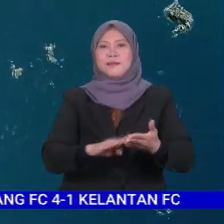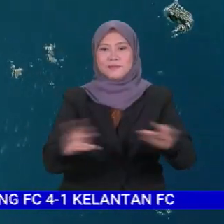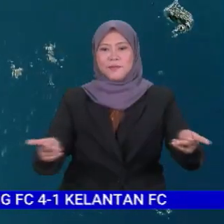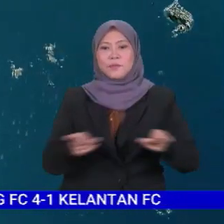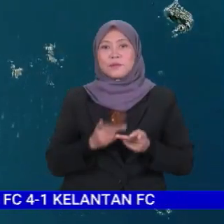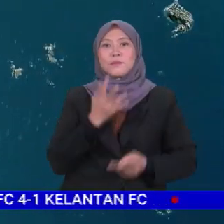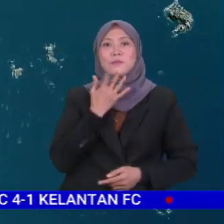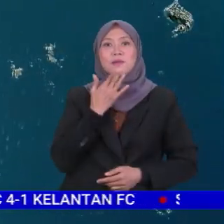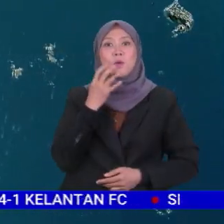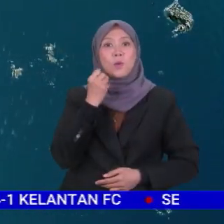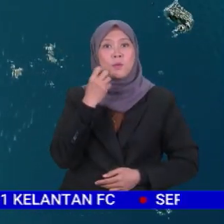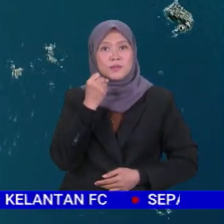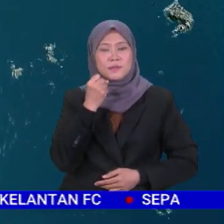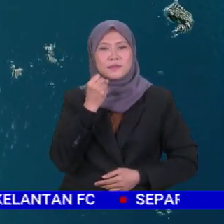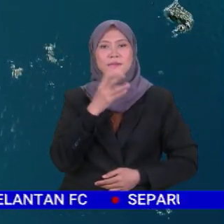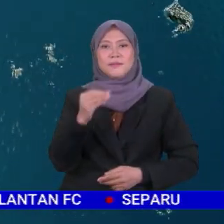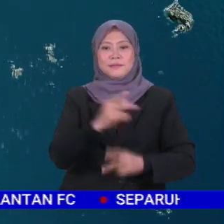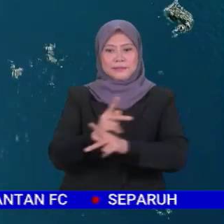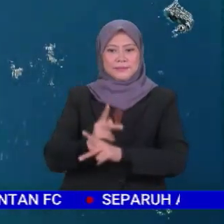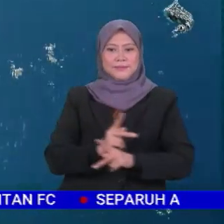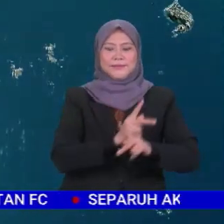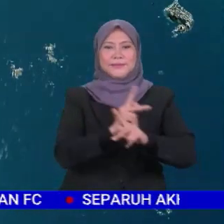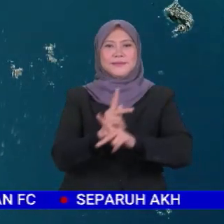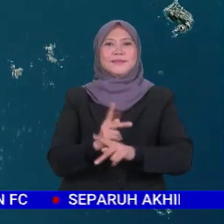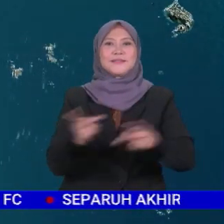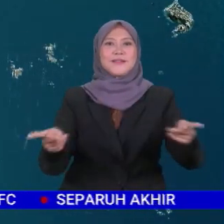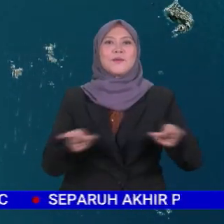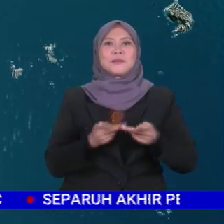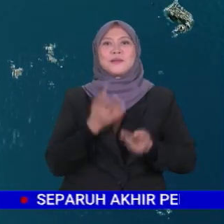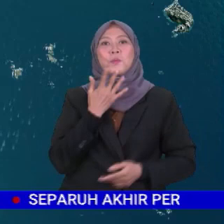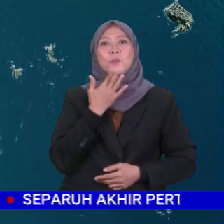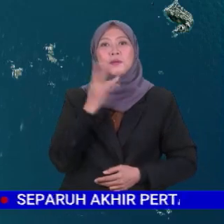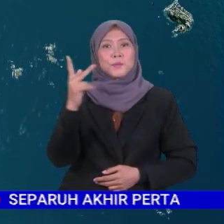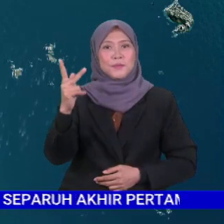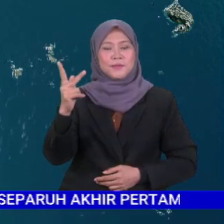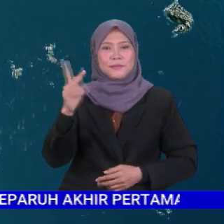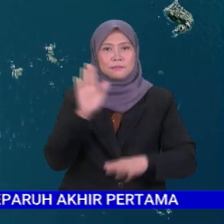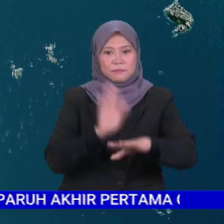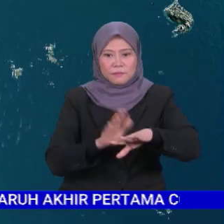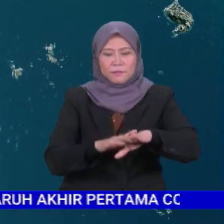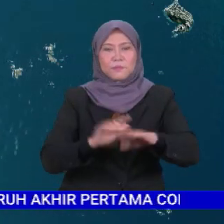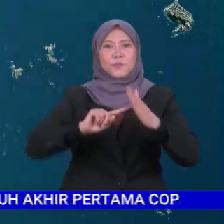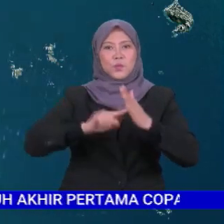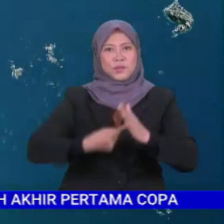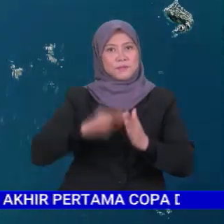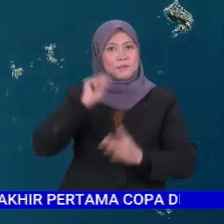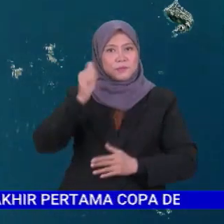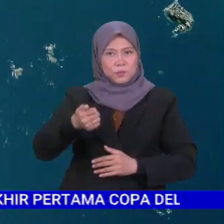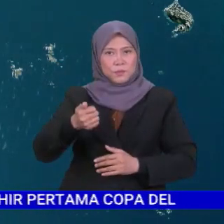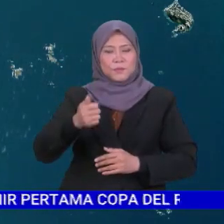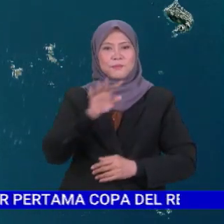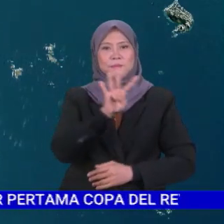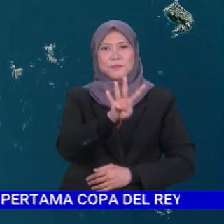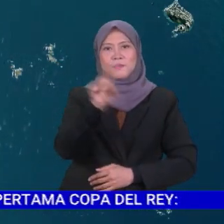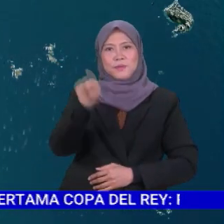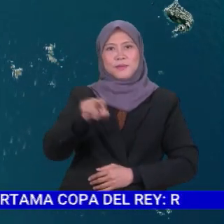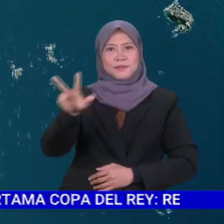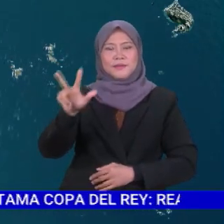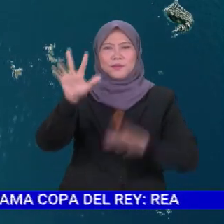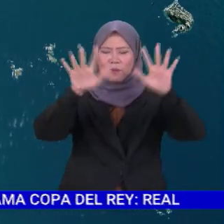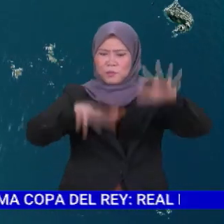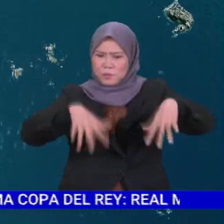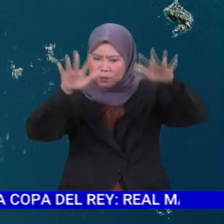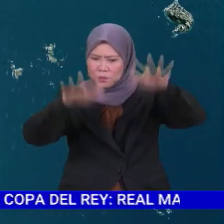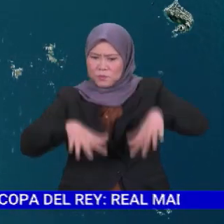yang bertanda jingga dan kategori waspada untuk kawasan yang bertanda kuning. Amaran ini berkuat kuasa sehingga esok 4 Mac dan hujan lebat